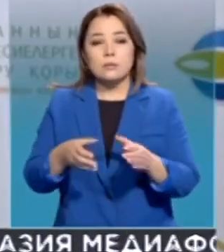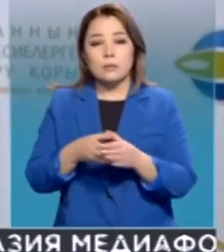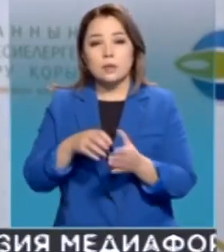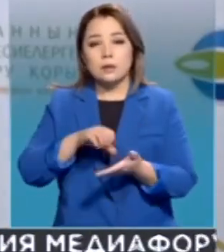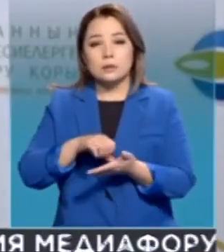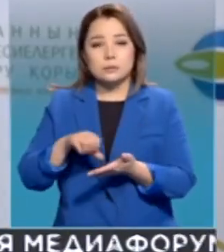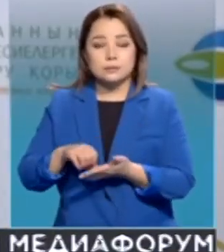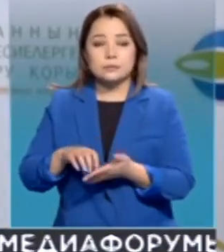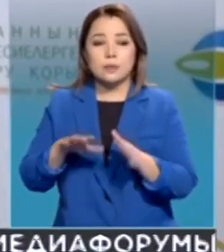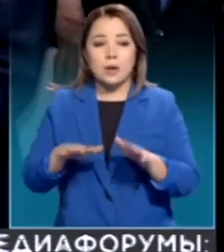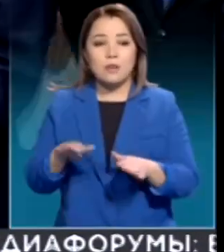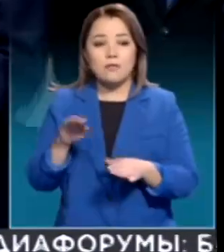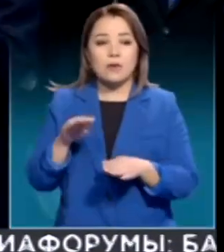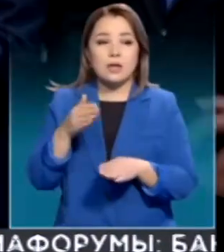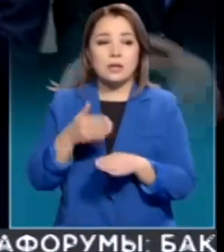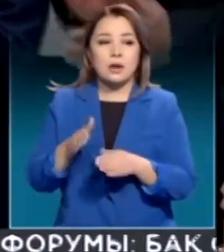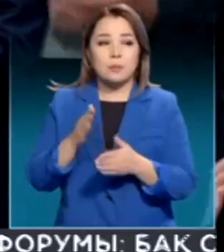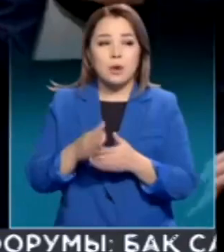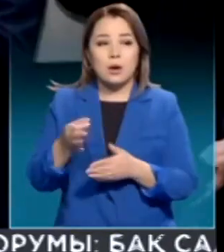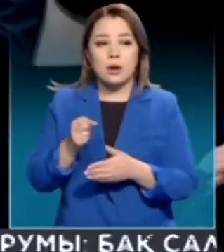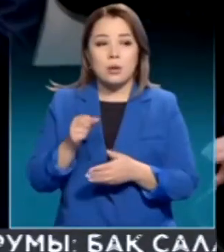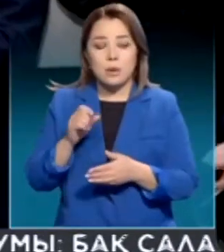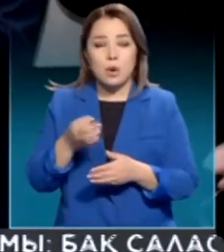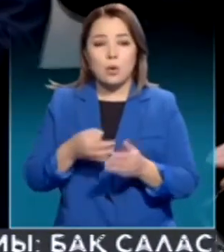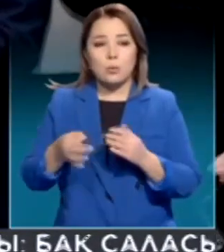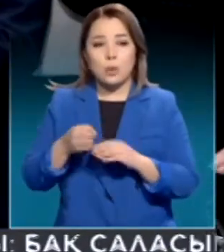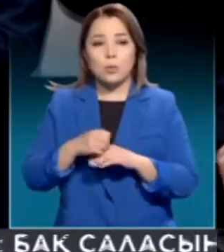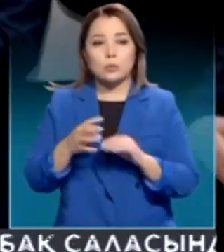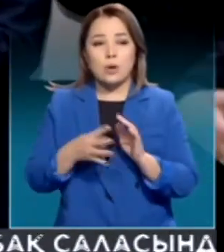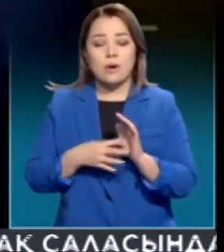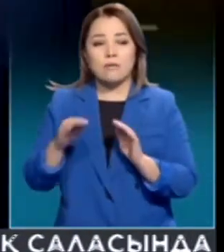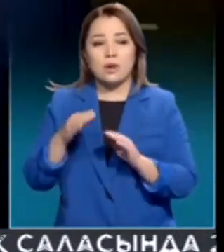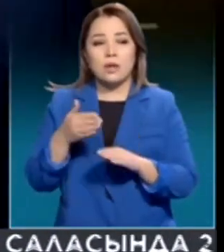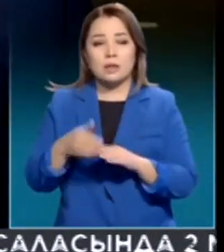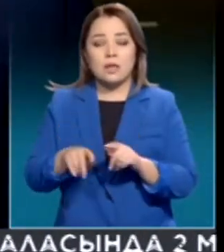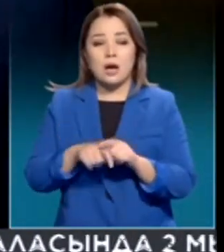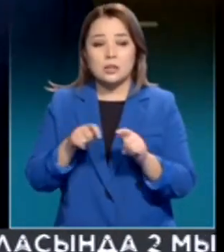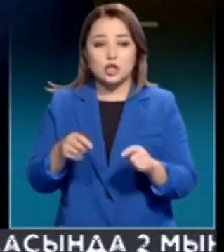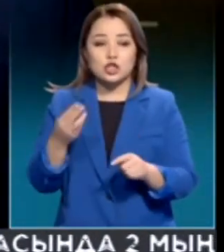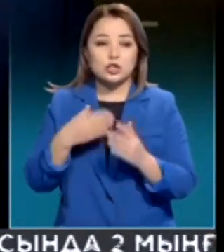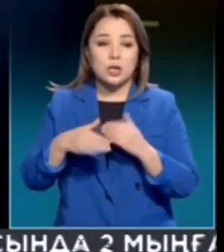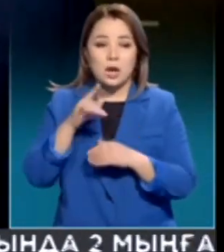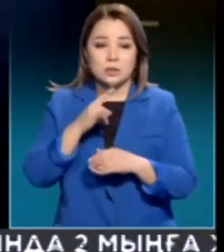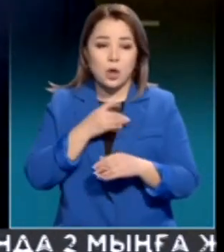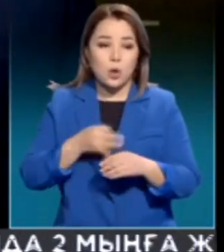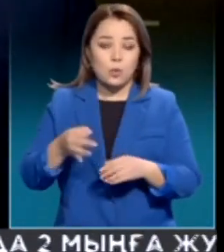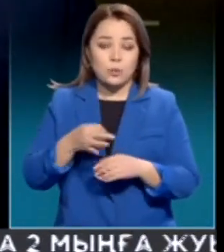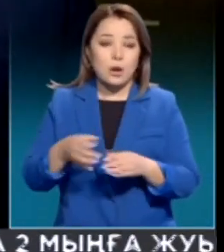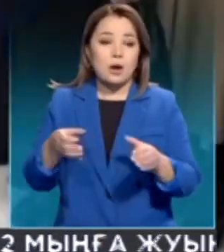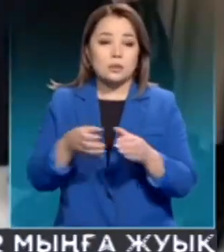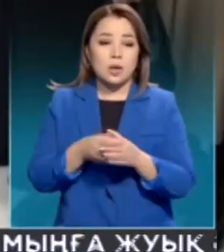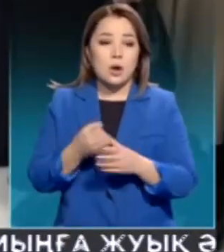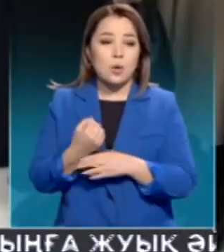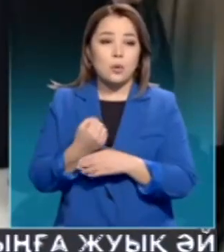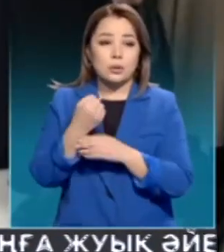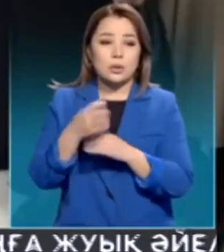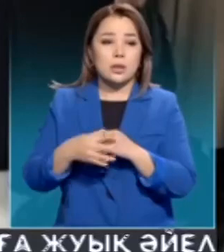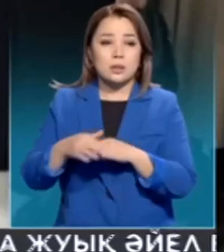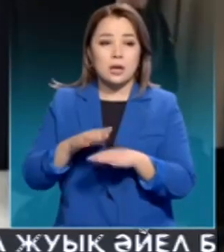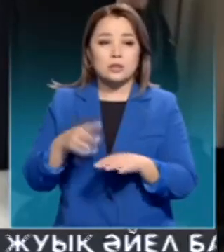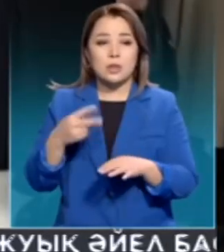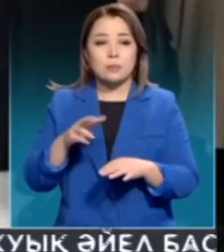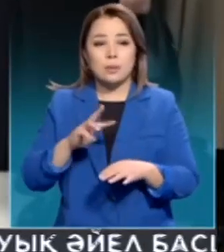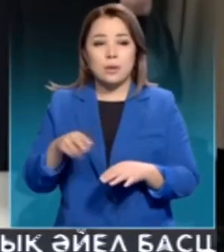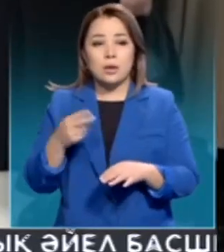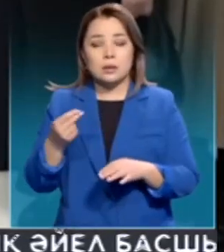мен үш ірі қаласында филиалы бар. Бүгін Абай облысында 19-шы филиал ашылды. Шығыс Қазақстан облысы құрамында болған кезде корпорацияның қолдауымен өңірде 20